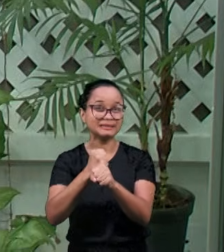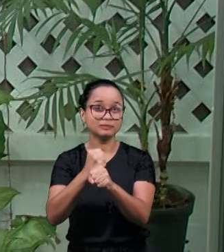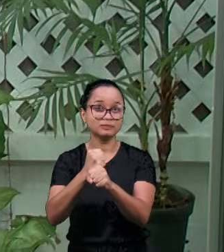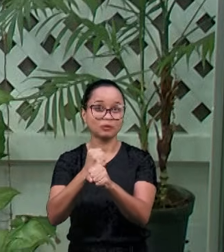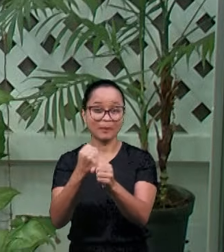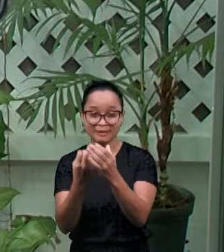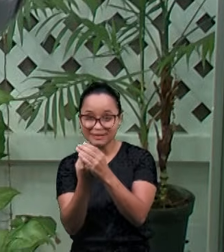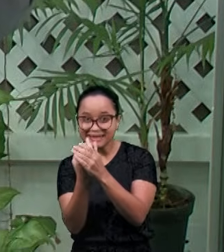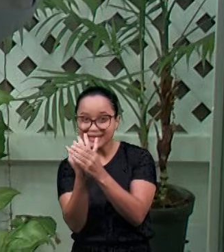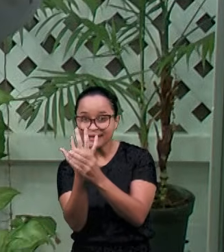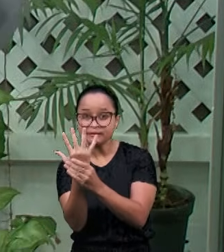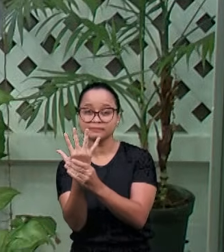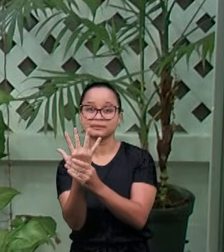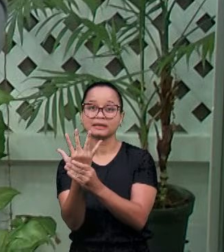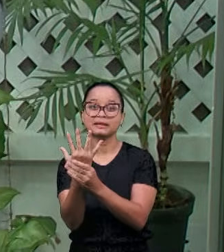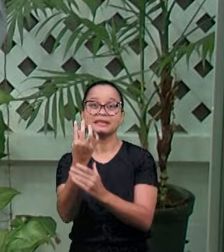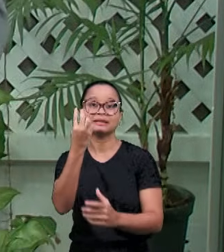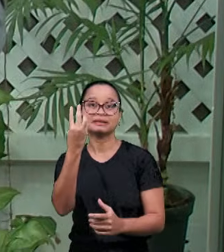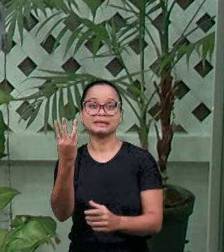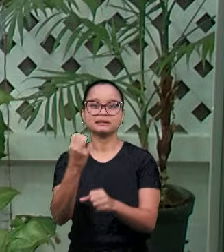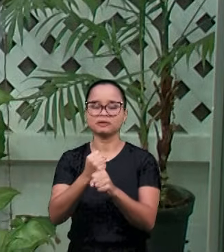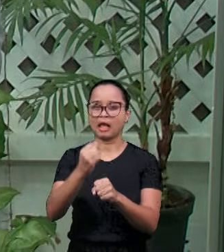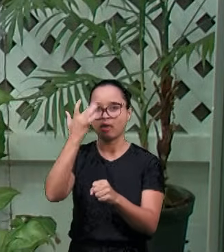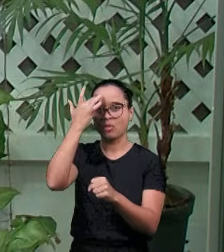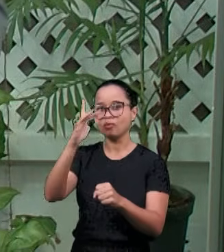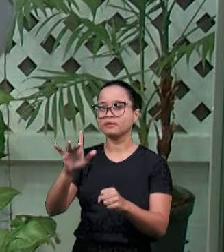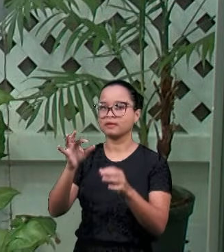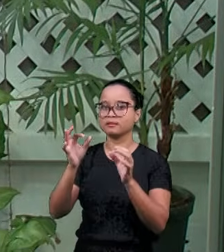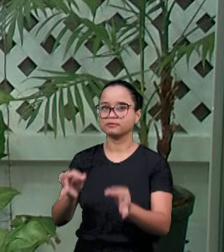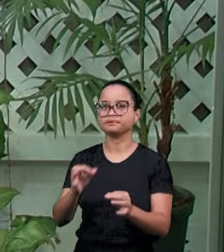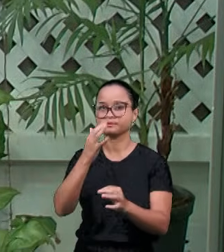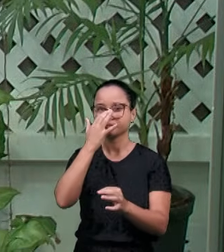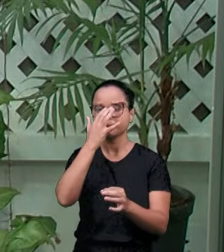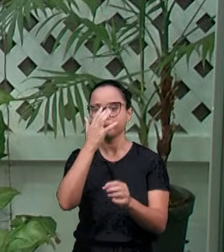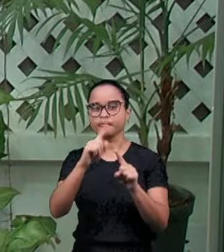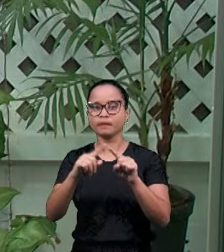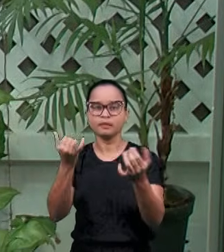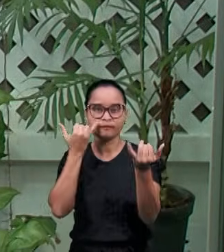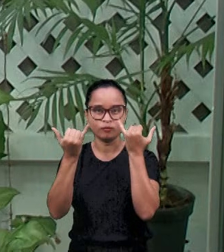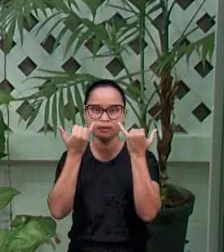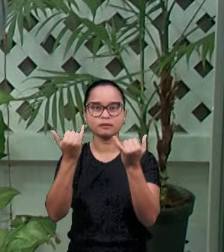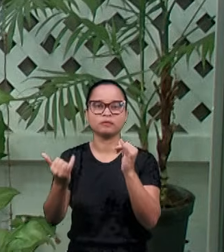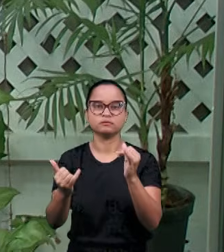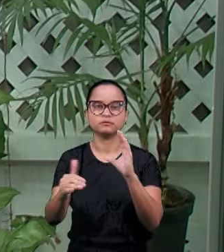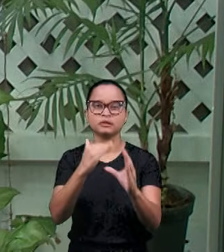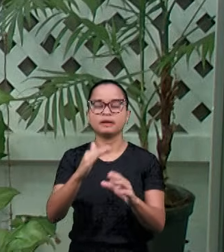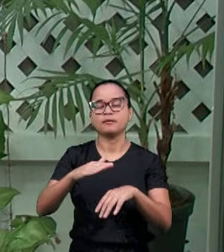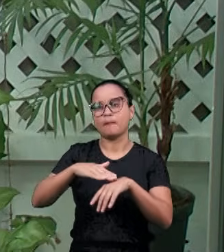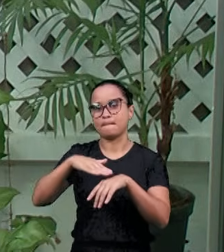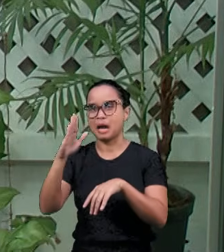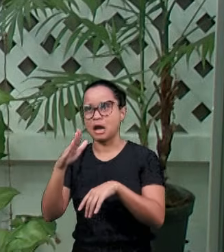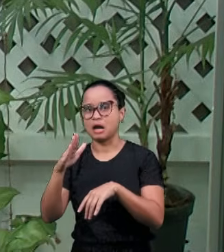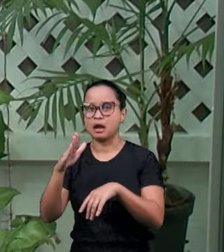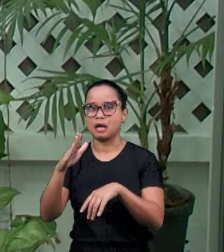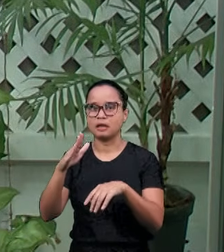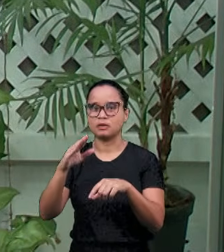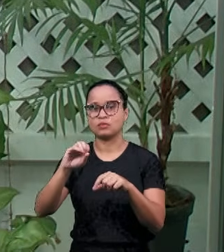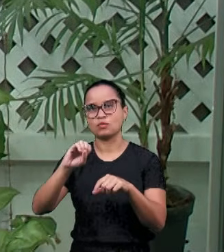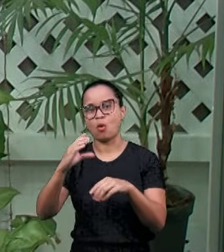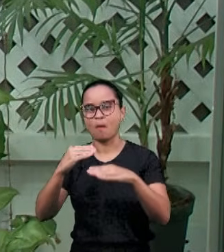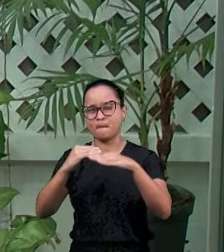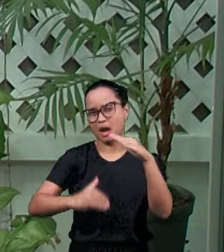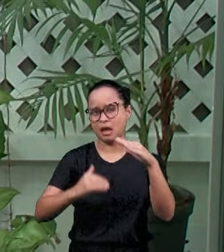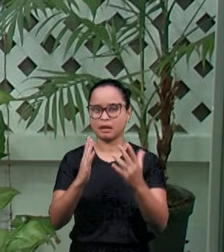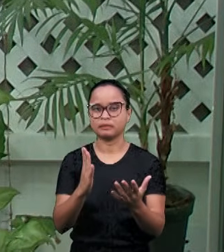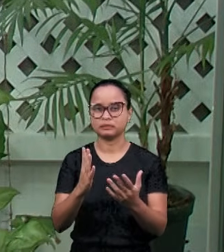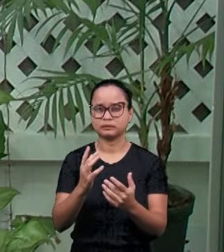pour être préparée. Je ne sais pas si c'est ça, mais j'ai reçu cette information, je passe ici. Si c'est plus ou moins, ne soyez